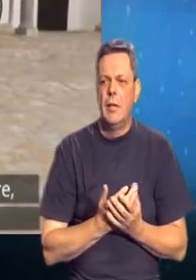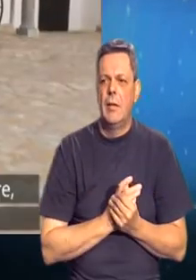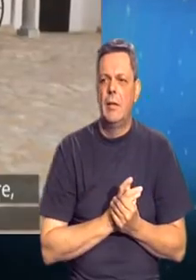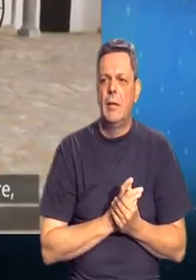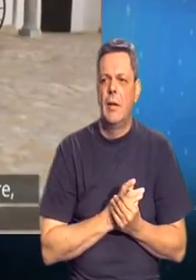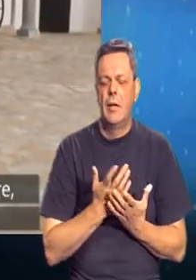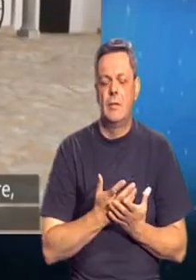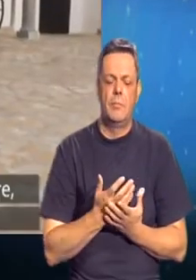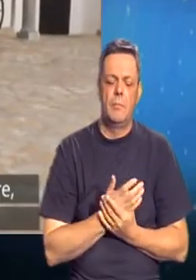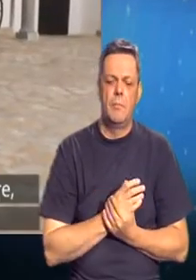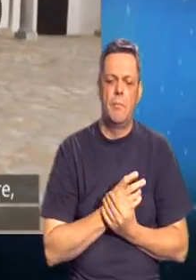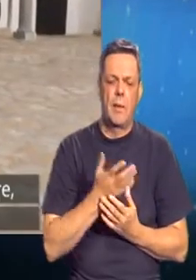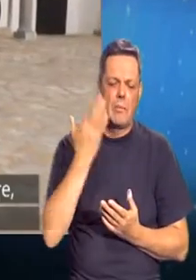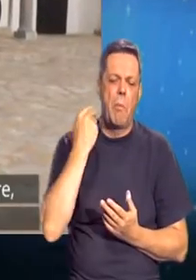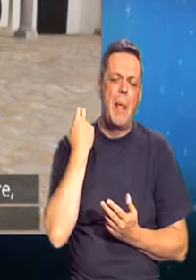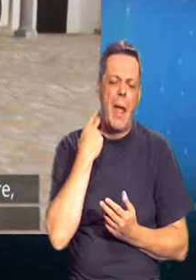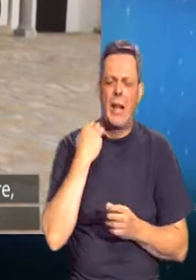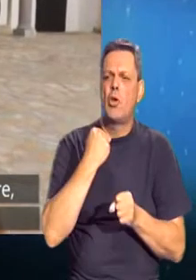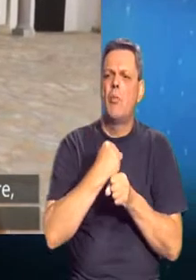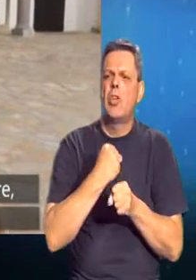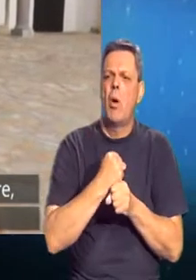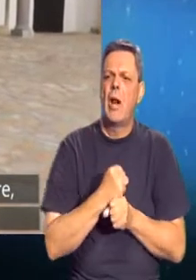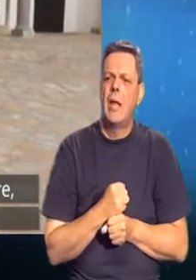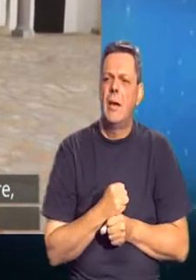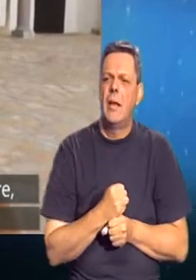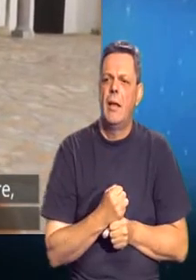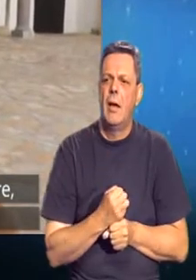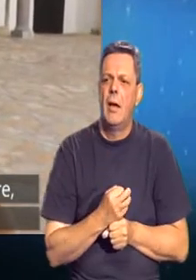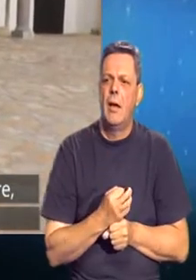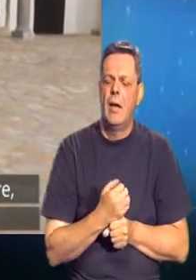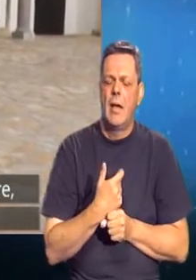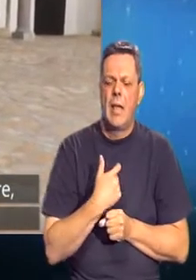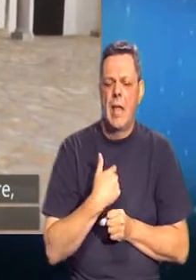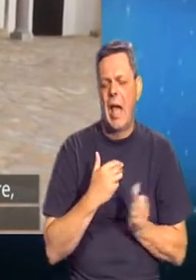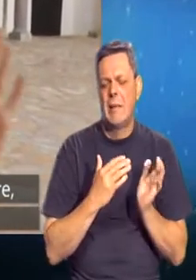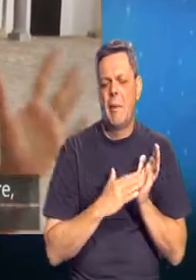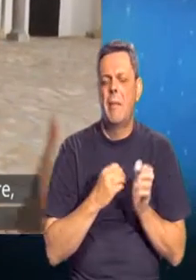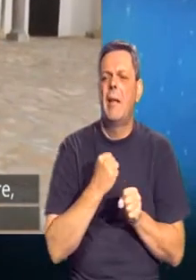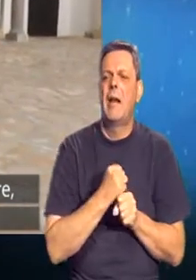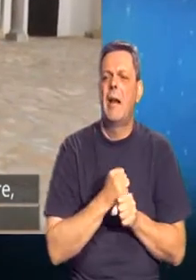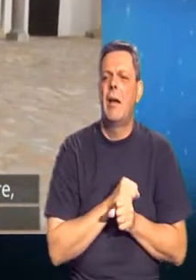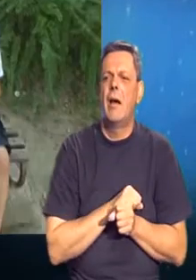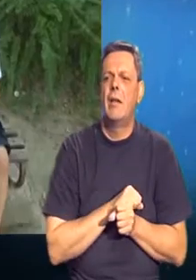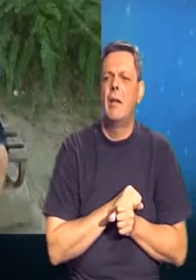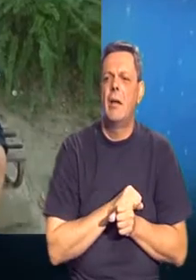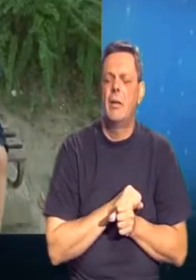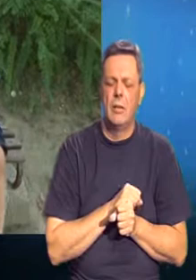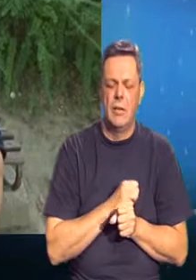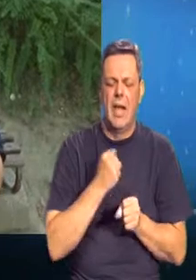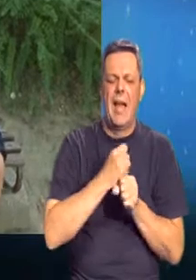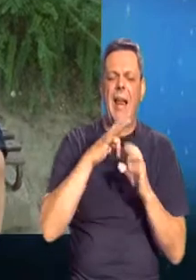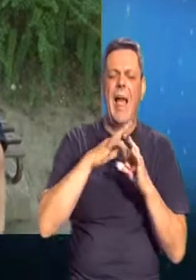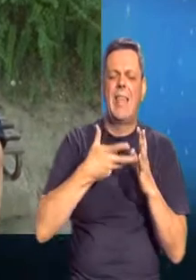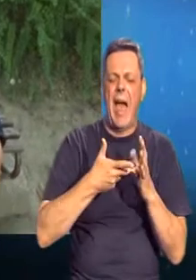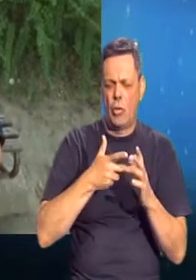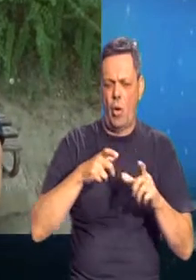na engleskom, radili smo o... Ja sam, na primjer, radio gladijator